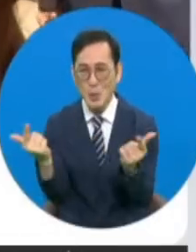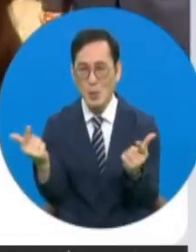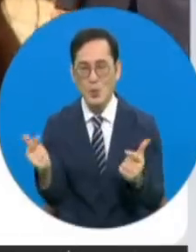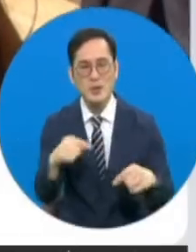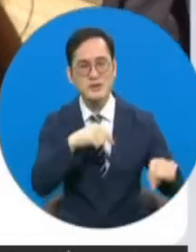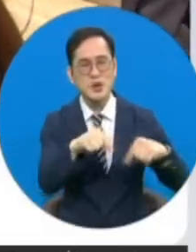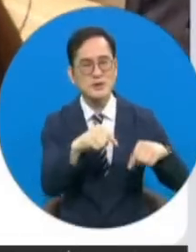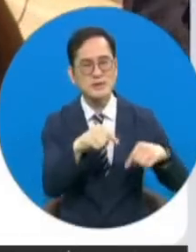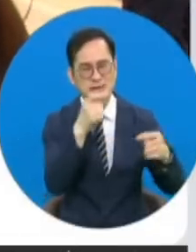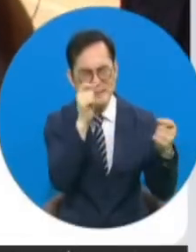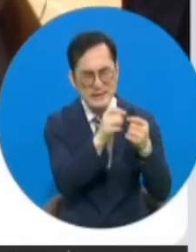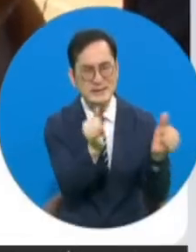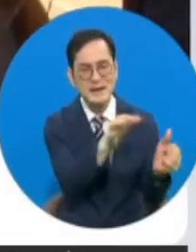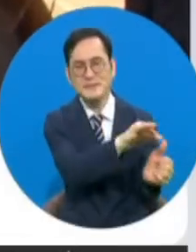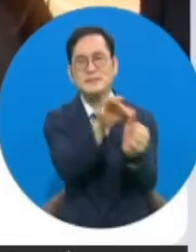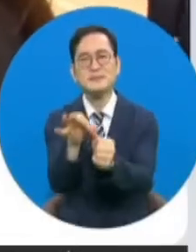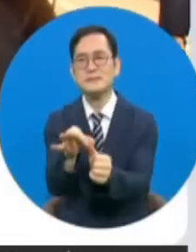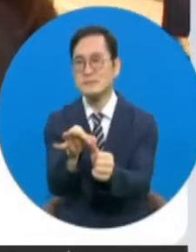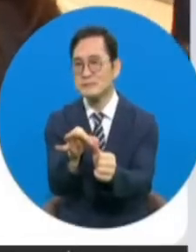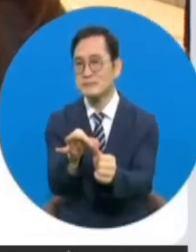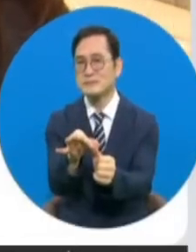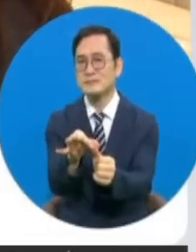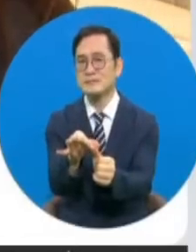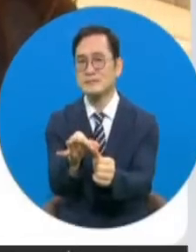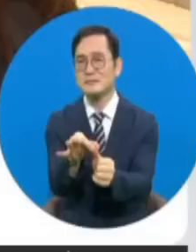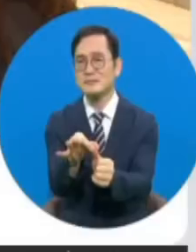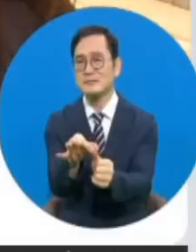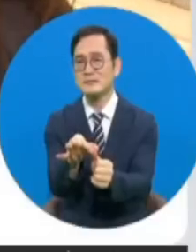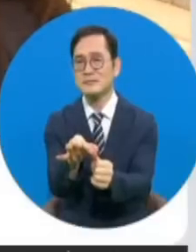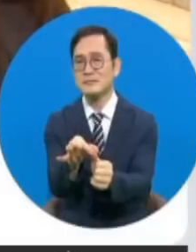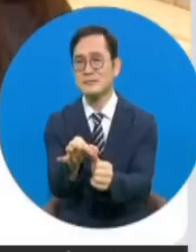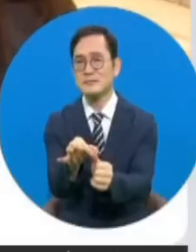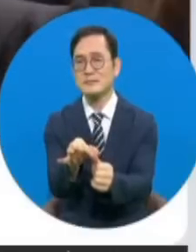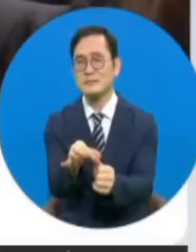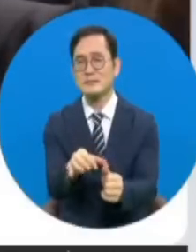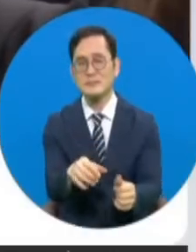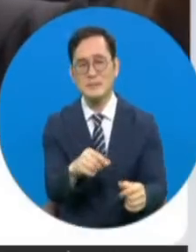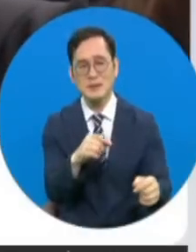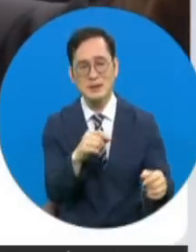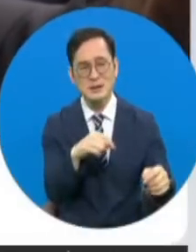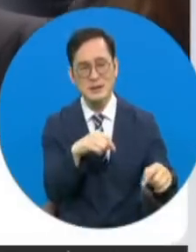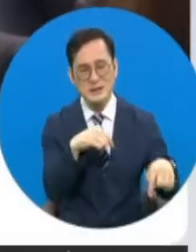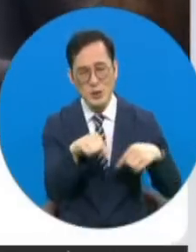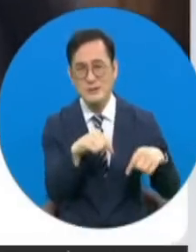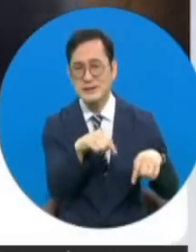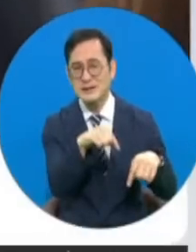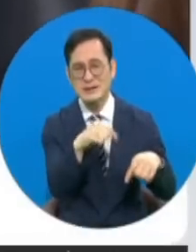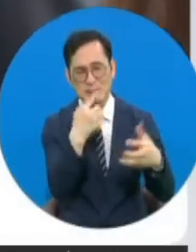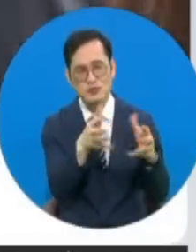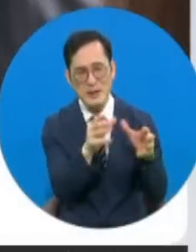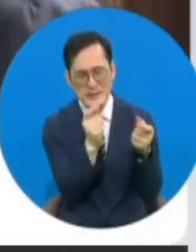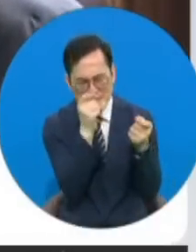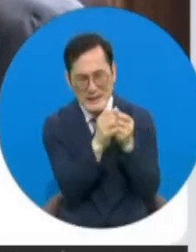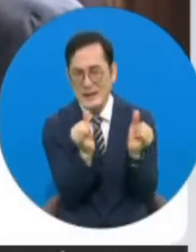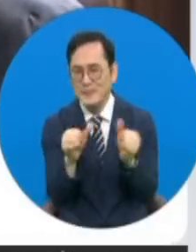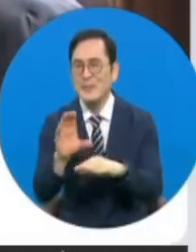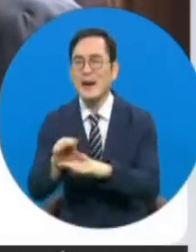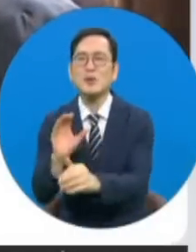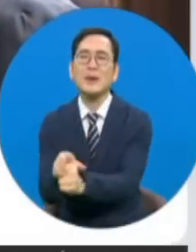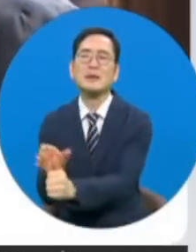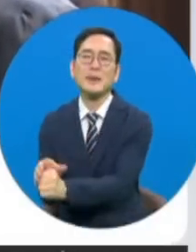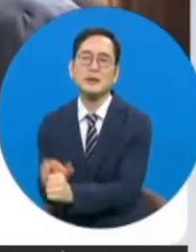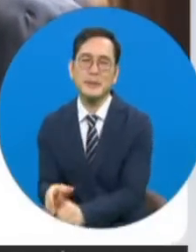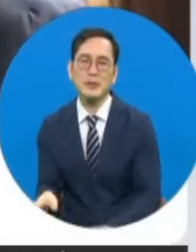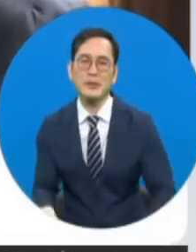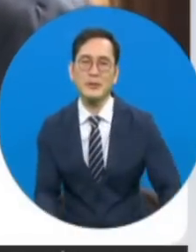가까워 보이는 편향성 인사들이 버젓이 공영방송 라디오 등을 진행하고 있는 것들을 국민들이 지켜보고 계시는데 윤석열 정부